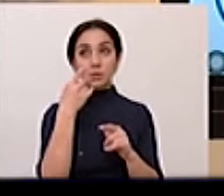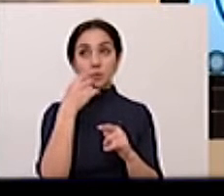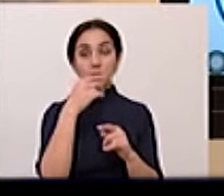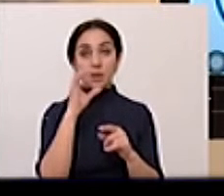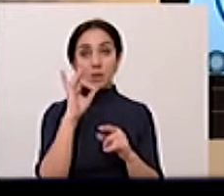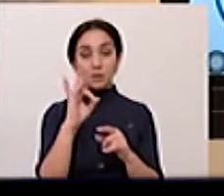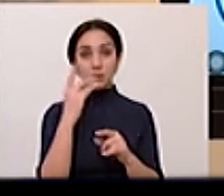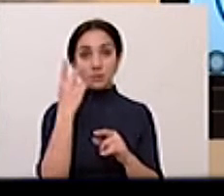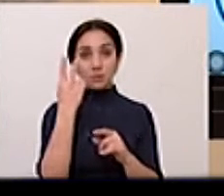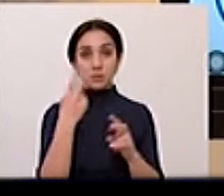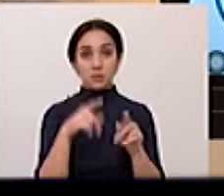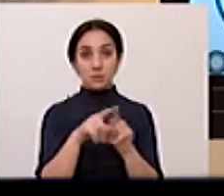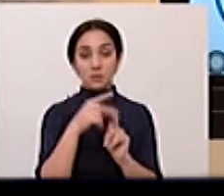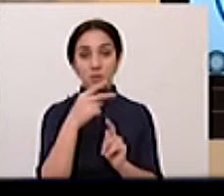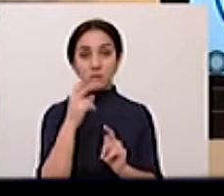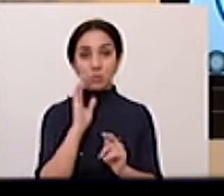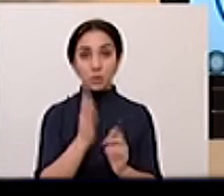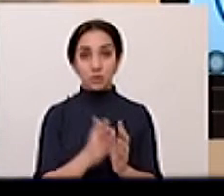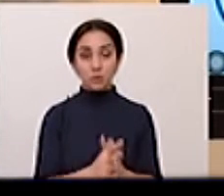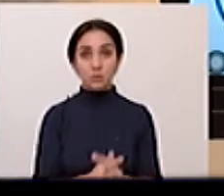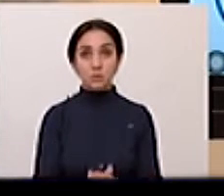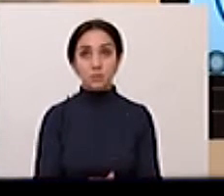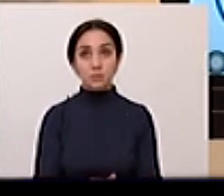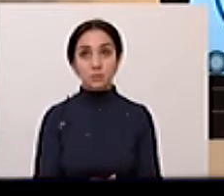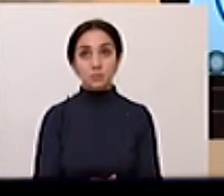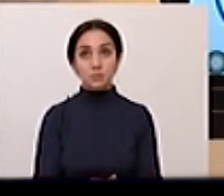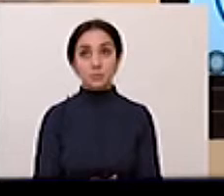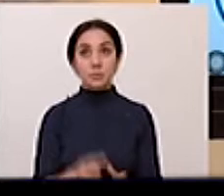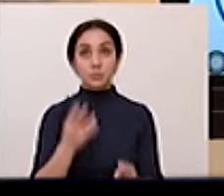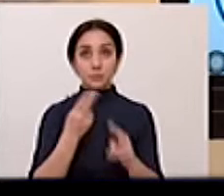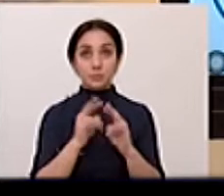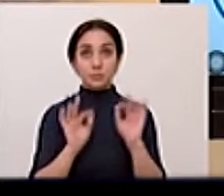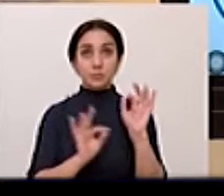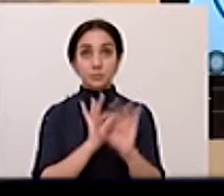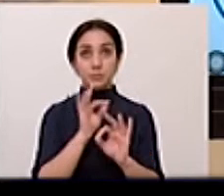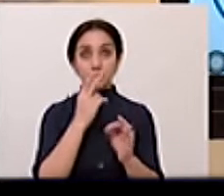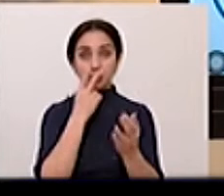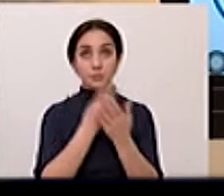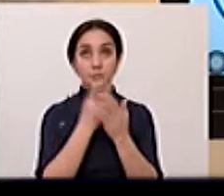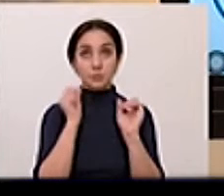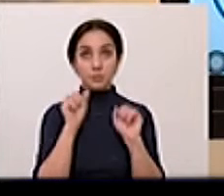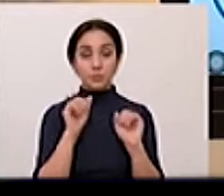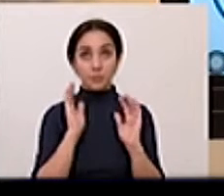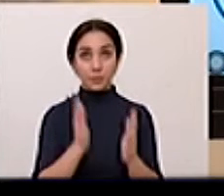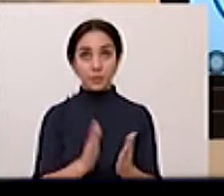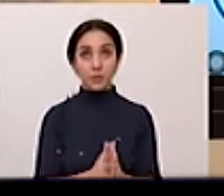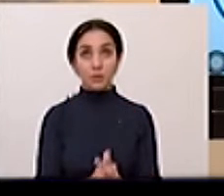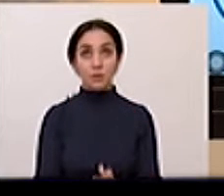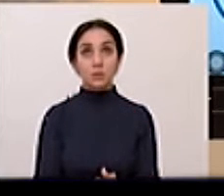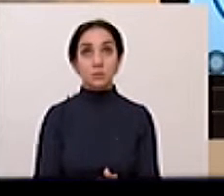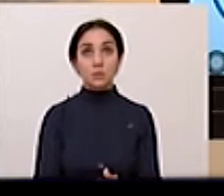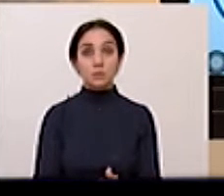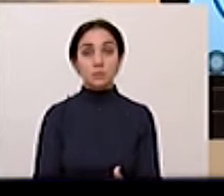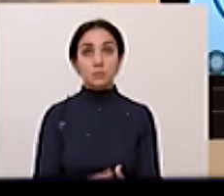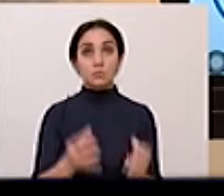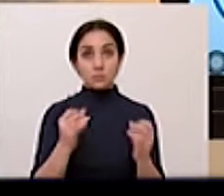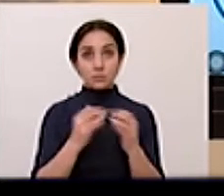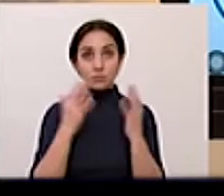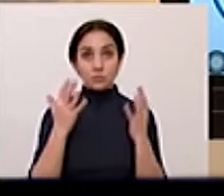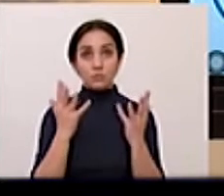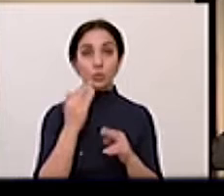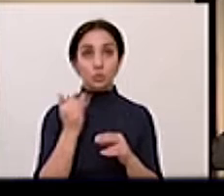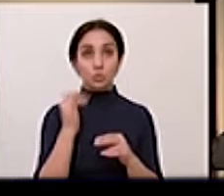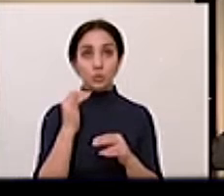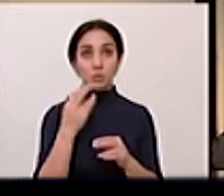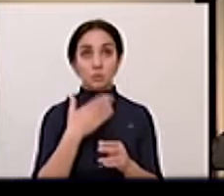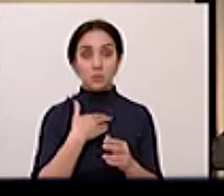bo'ladi. Buni ushbu chizmada ham ko'rishingiz mumkin bo'ladi. Ana endi hajmni hisoblaylik. Buning uchun